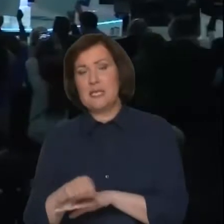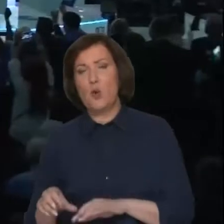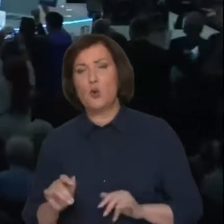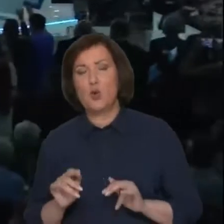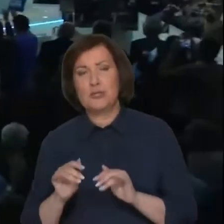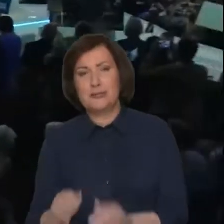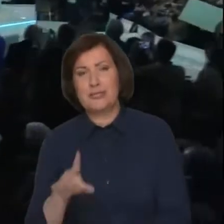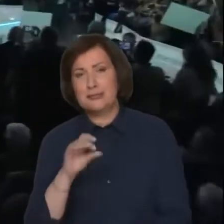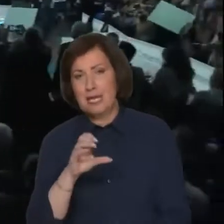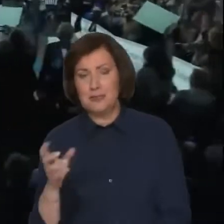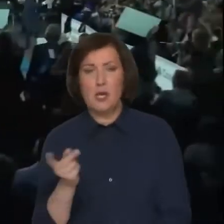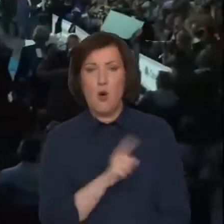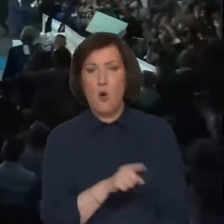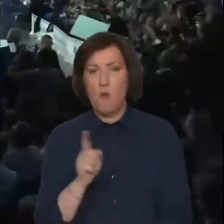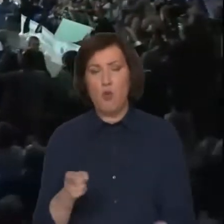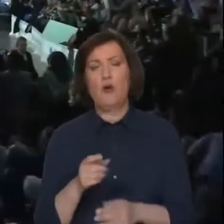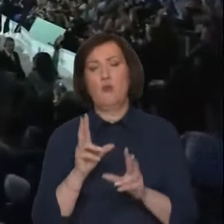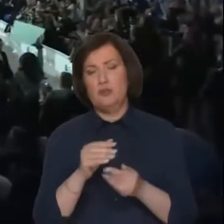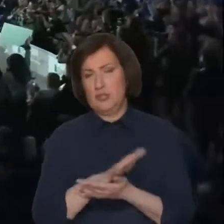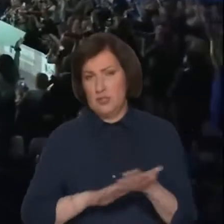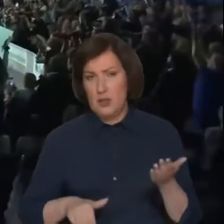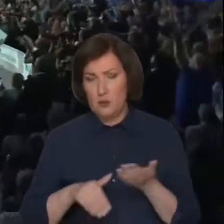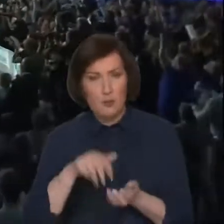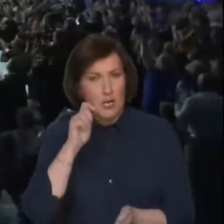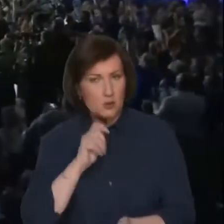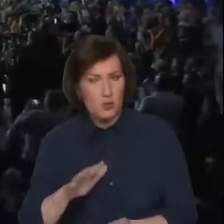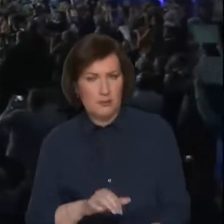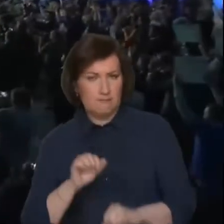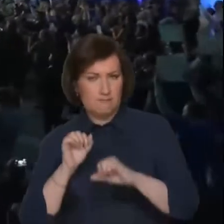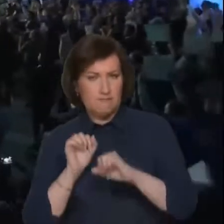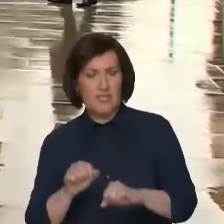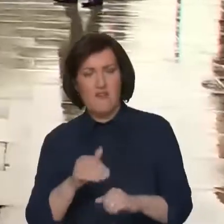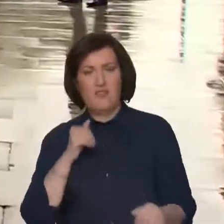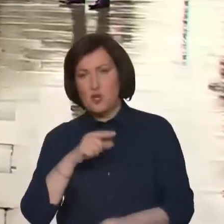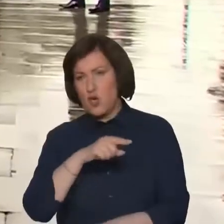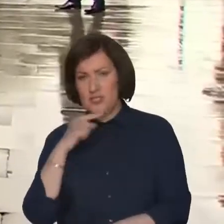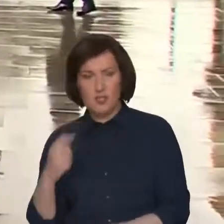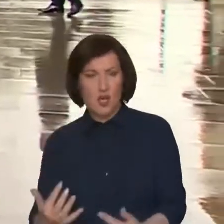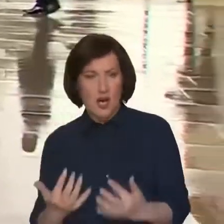Ліз Трас. Обоє обіцяють і надалі допомагати Україні захищатись від російської